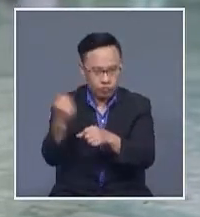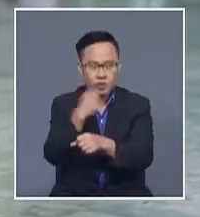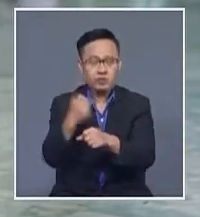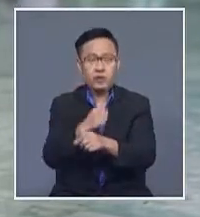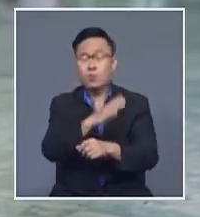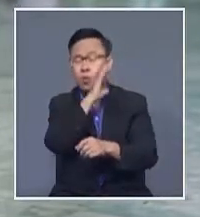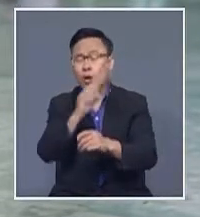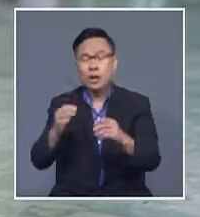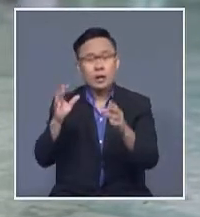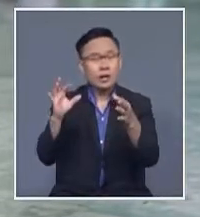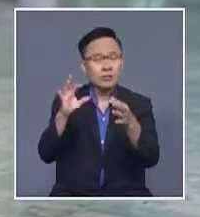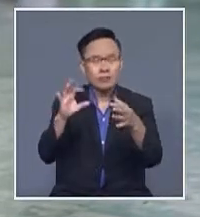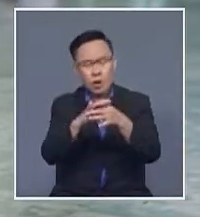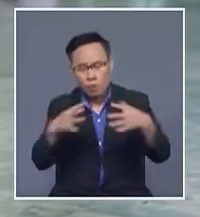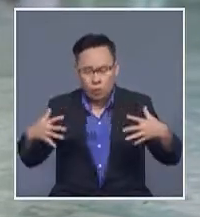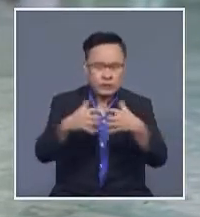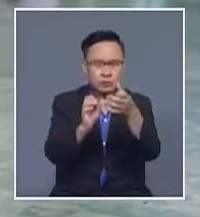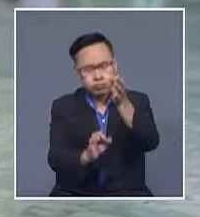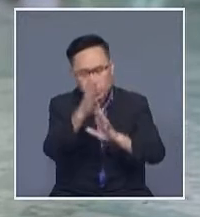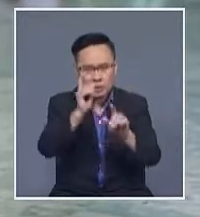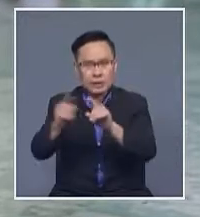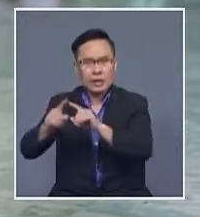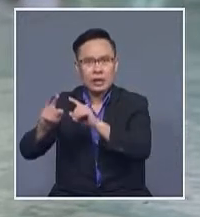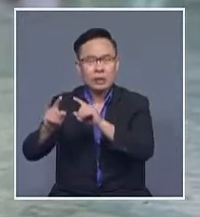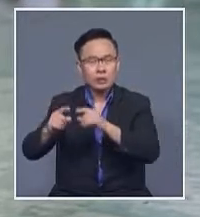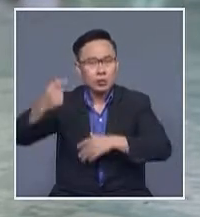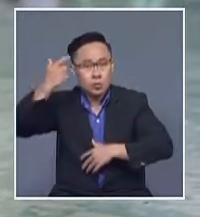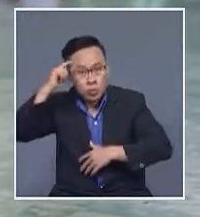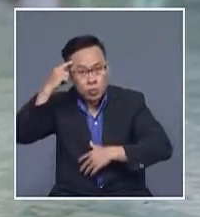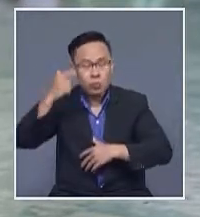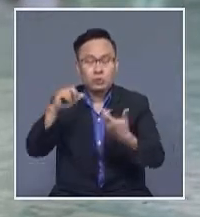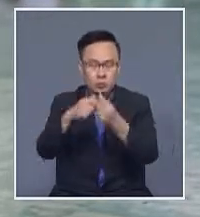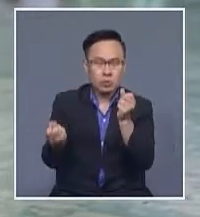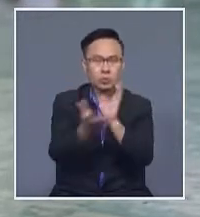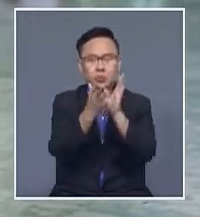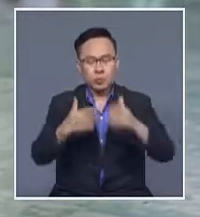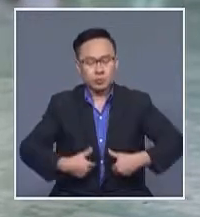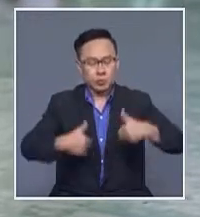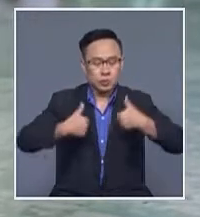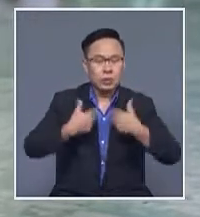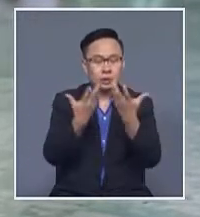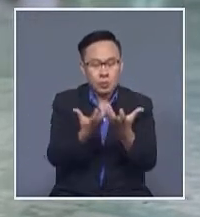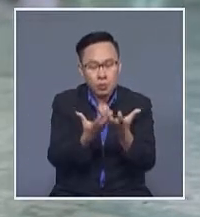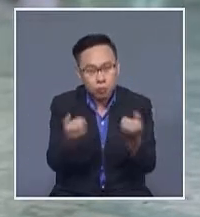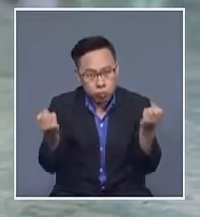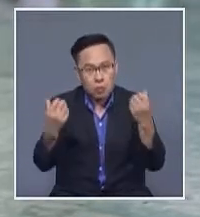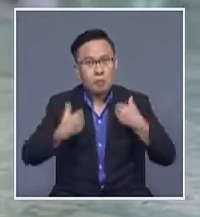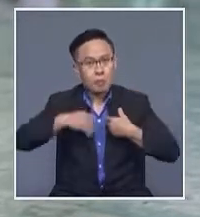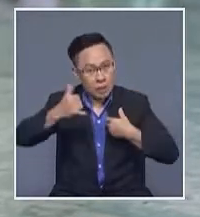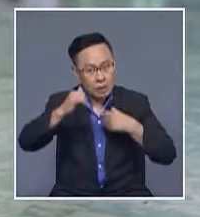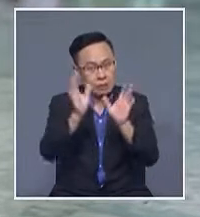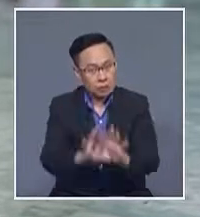คิดนั้นย่อมมีผลให้เกิดความสูญเสียอยู่เสมอไม่ว่าจะเป็นทรัพย์สินเงินทองสุขภาพร่างกายซึ่งบางครั้งอาจเสียชีวิตเลยก็เป็นได้นะคะ